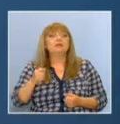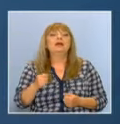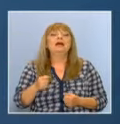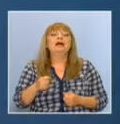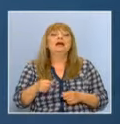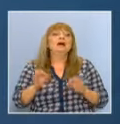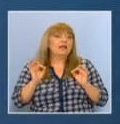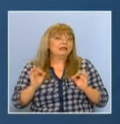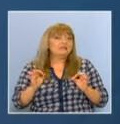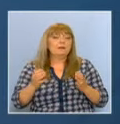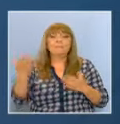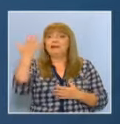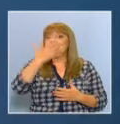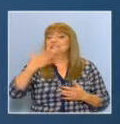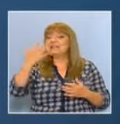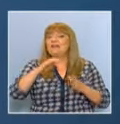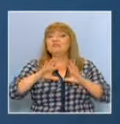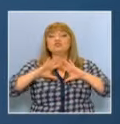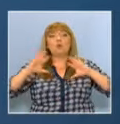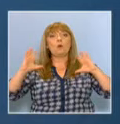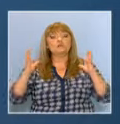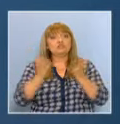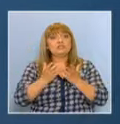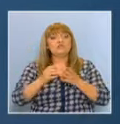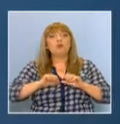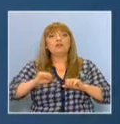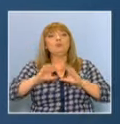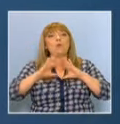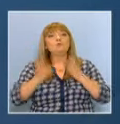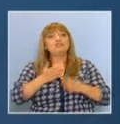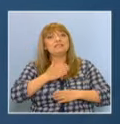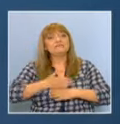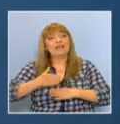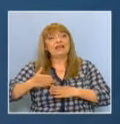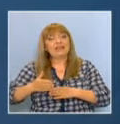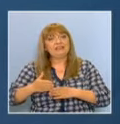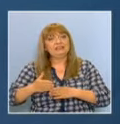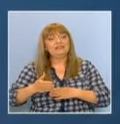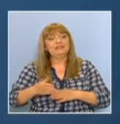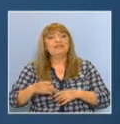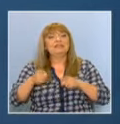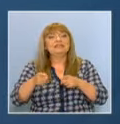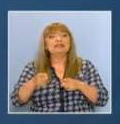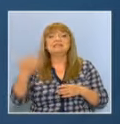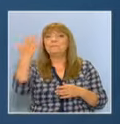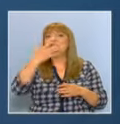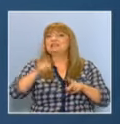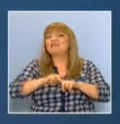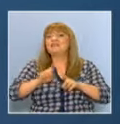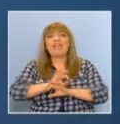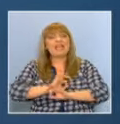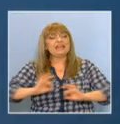е представа за общество или обществен ред, което обаче не е, тази представа не е реалистична, не